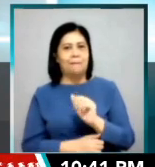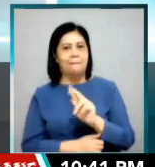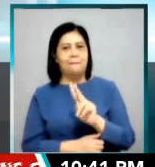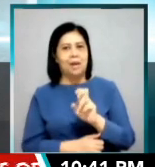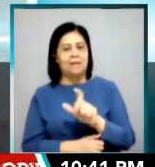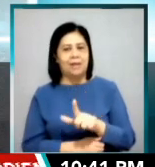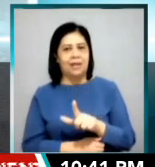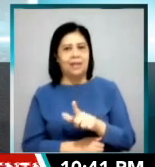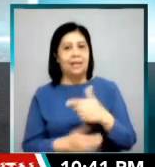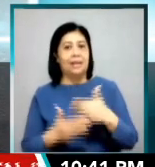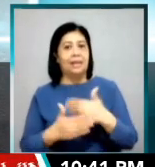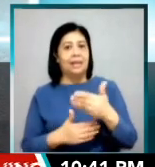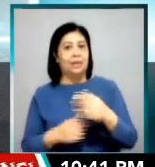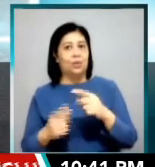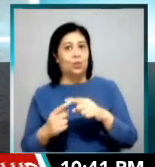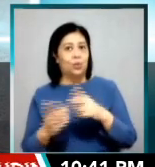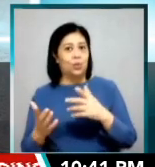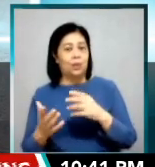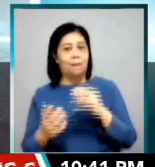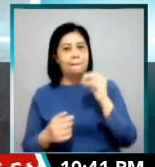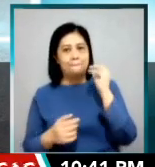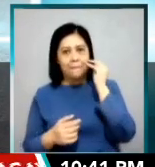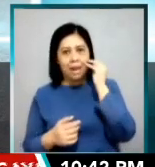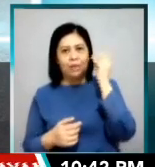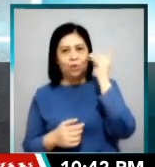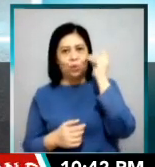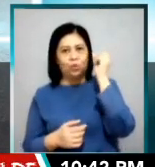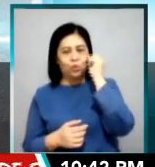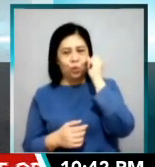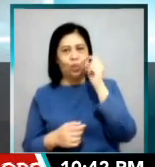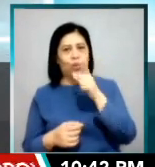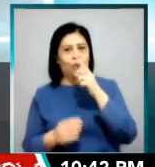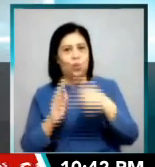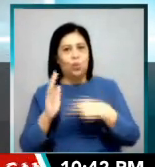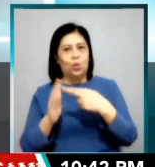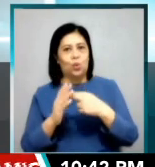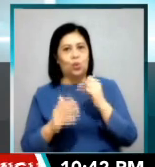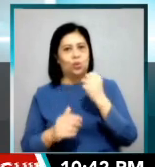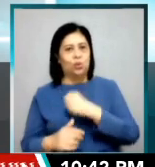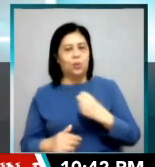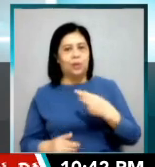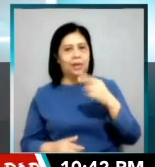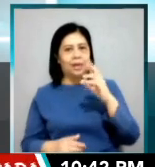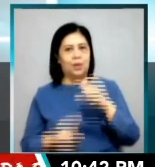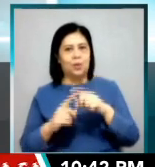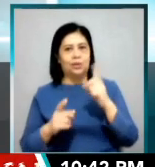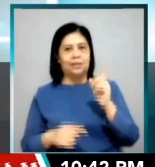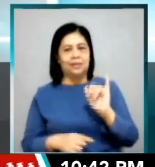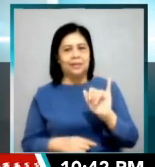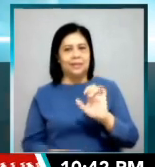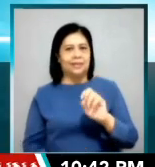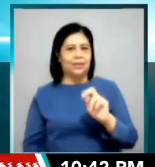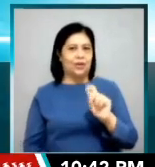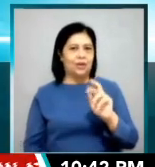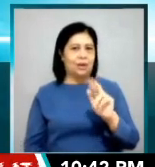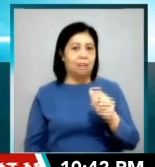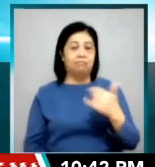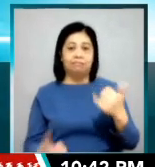next to Ma Dong-suk na gumanap na superhero sa Eternals. Sa ngayon, ongoing